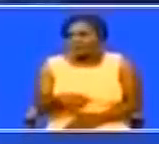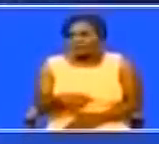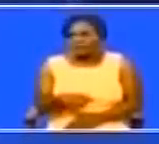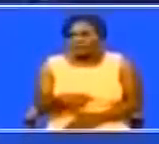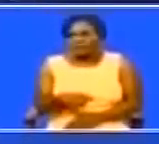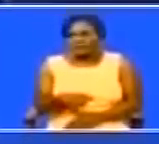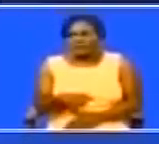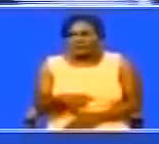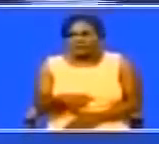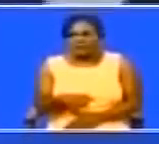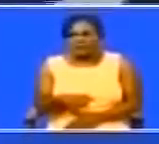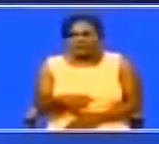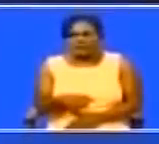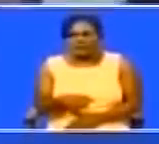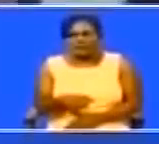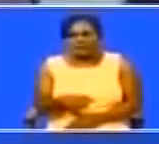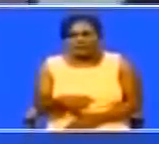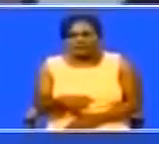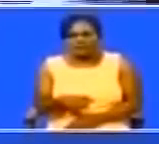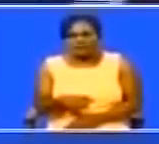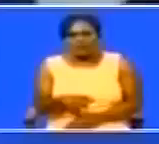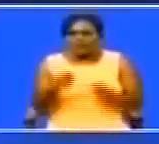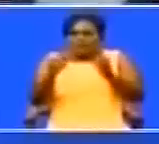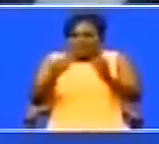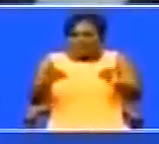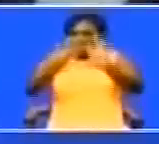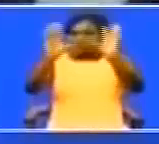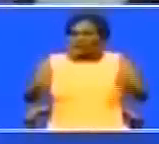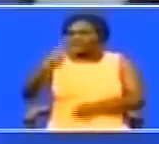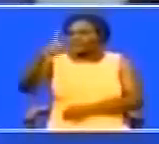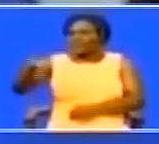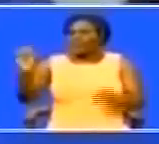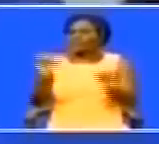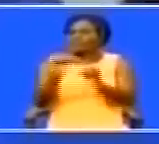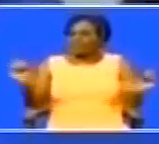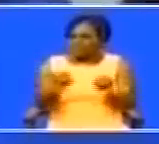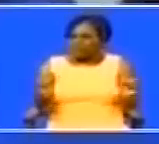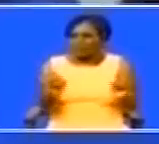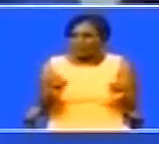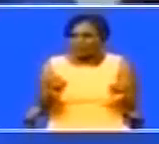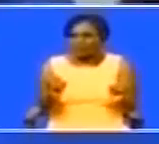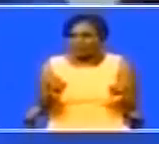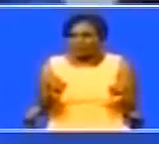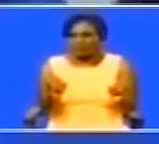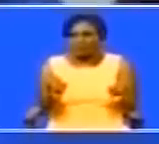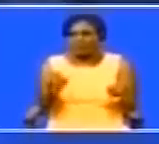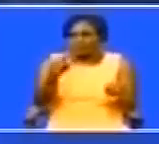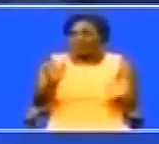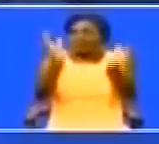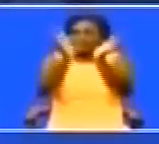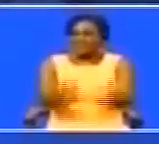If that budget is not passed by the end of this month, kuna watu wataona jambe